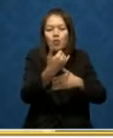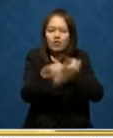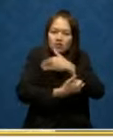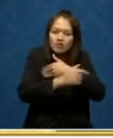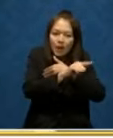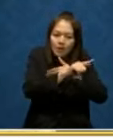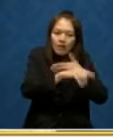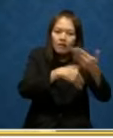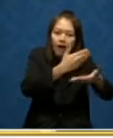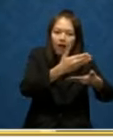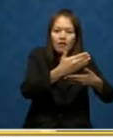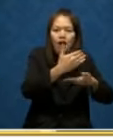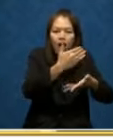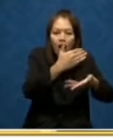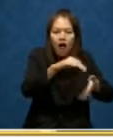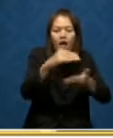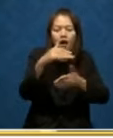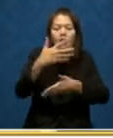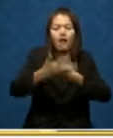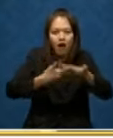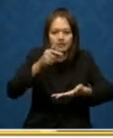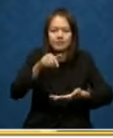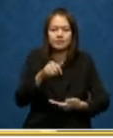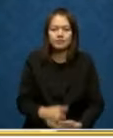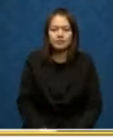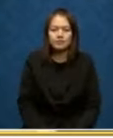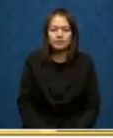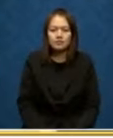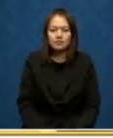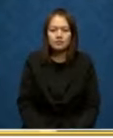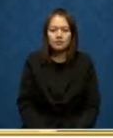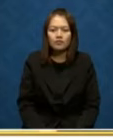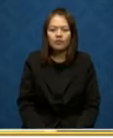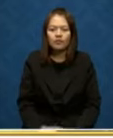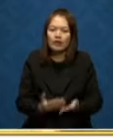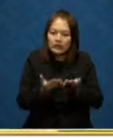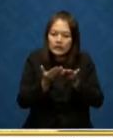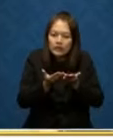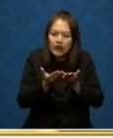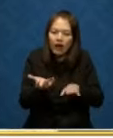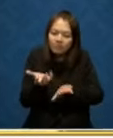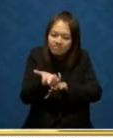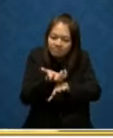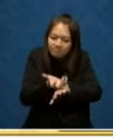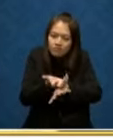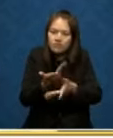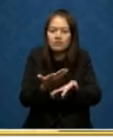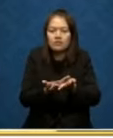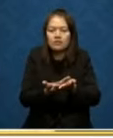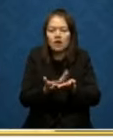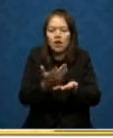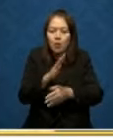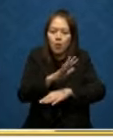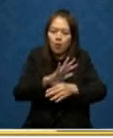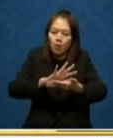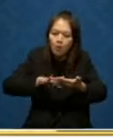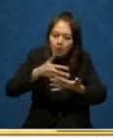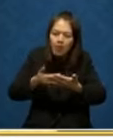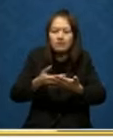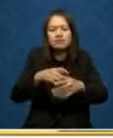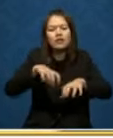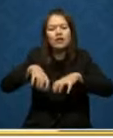มหาอำนาจประเทศใหญ่ๆเนี่ยครับเพราะฉะนั้นแม้กระทั่งระบบโลจิสติกส์ระบบการผูกขาดระบบการวางแผนนะครับ